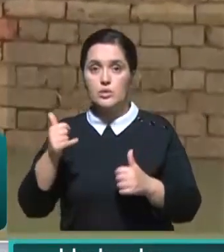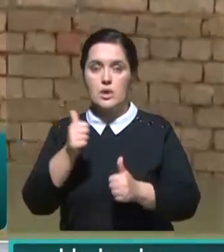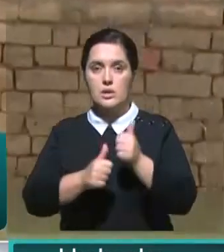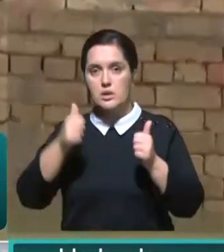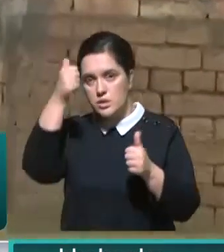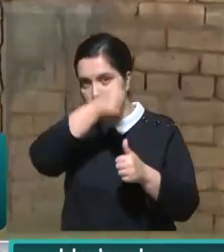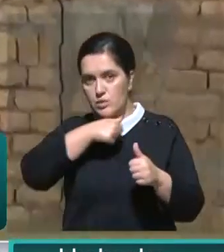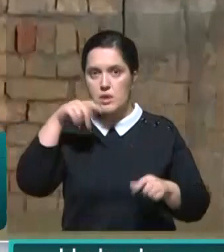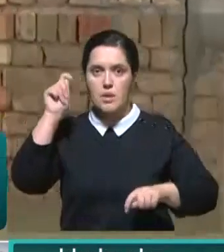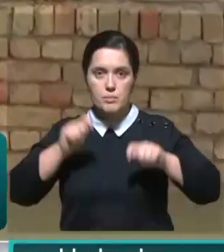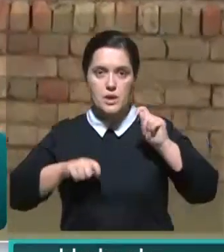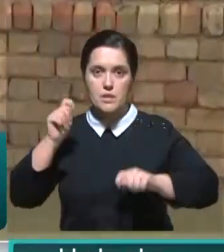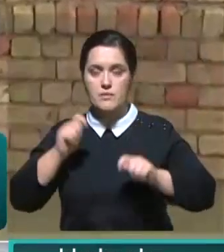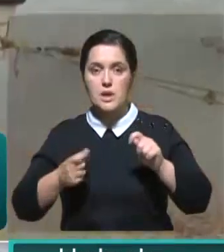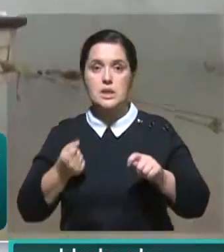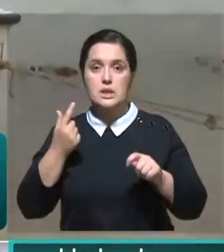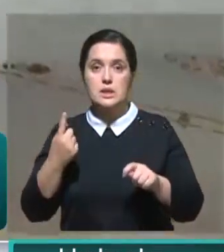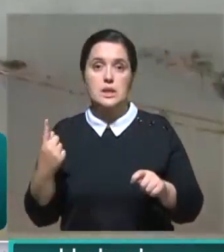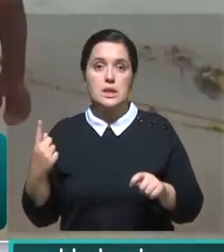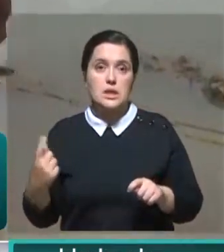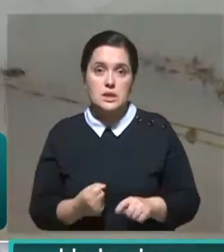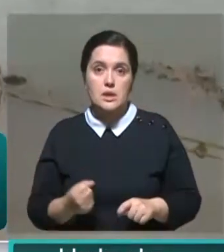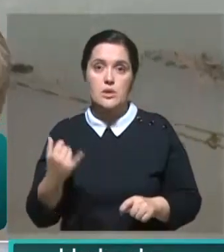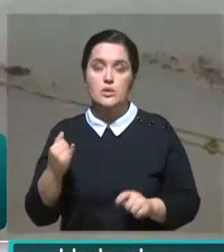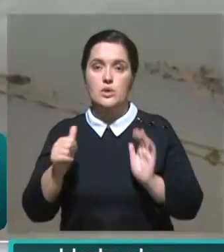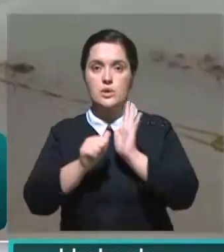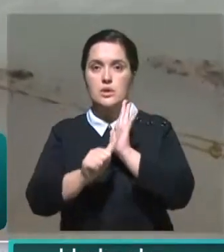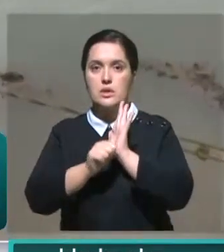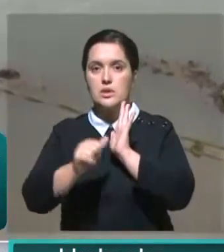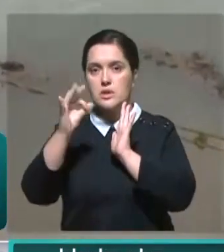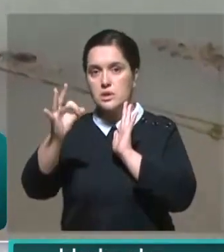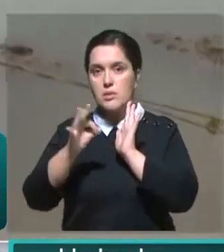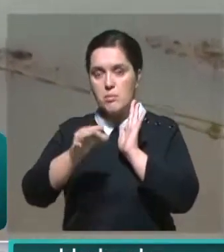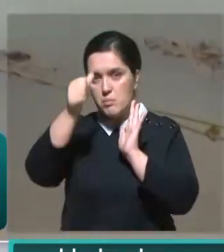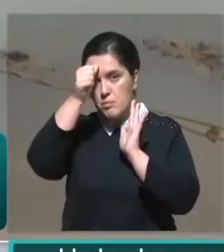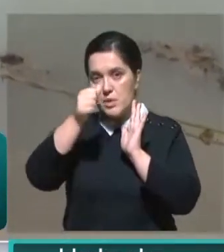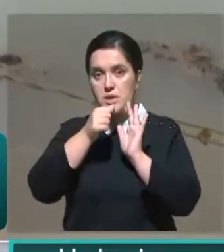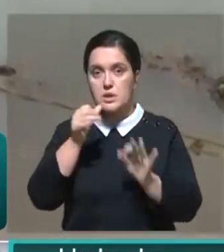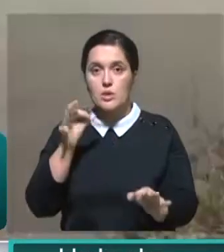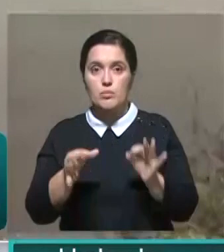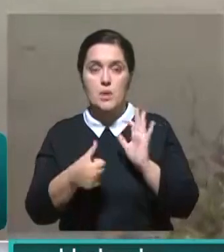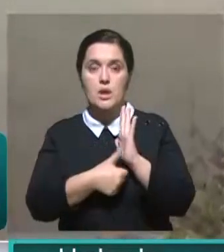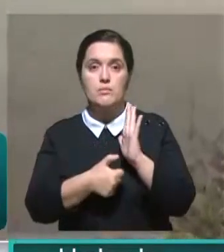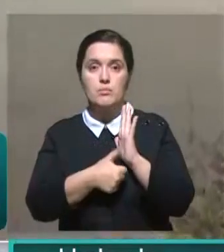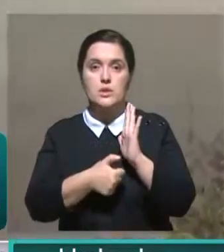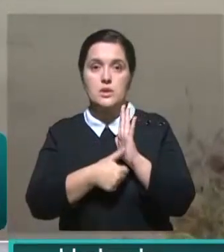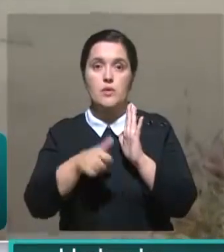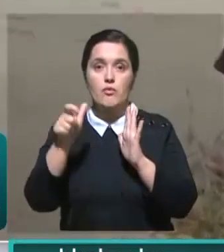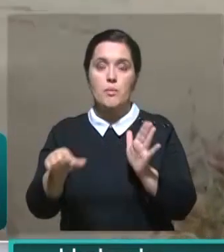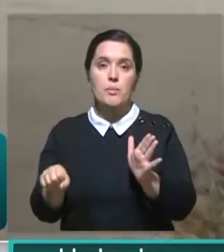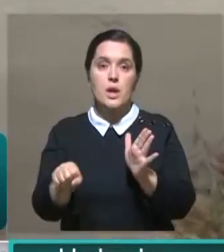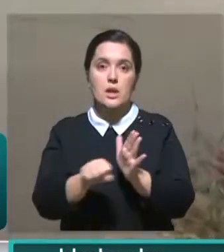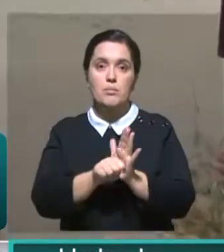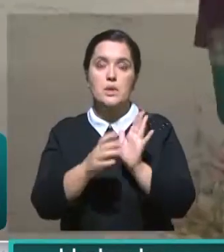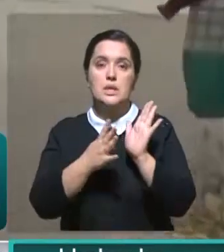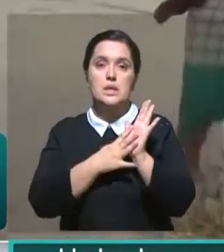страну обрушились ежегодные проливные дожди. Всего за несколько недель выпало здесь более 60% месячной нормы осадков. 600 человек